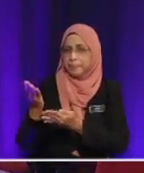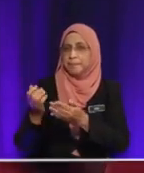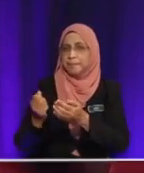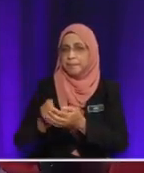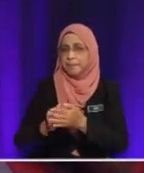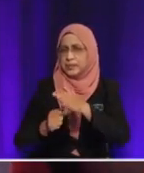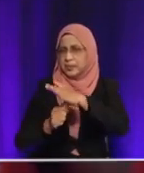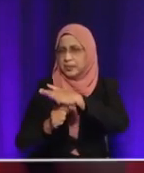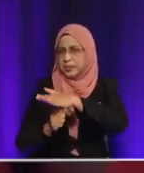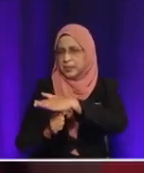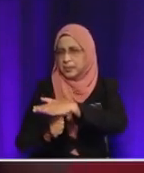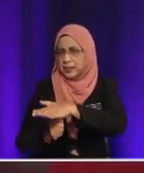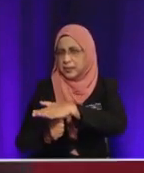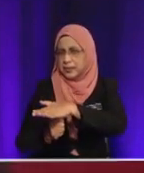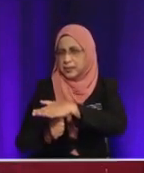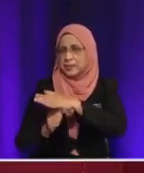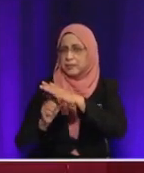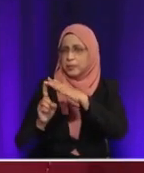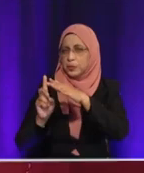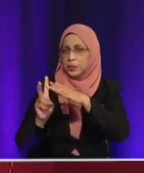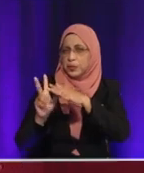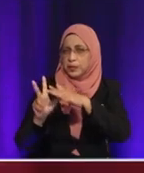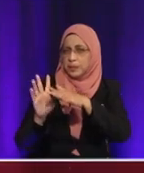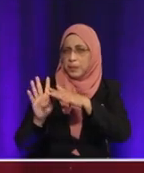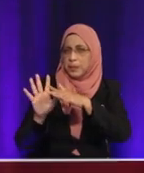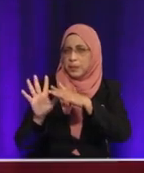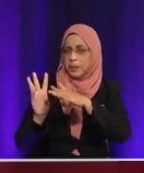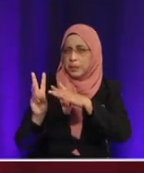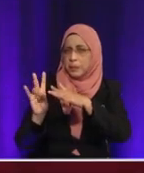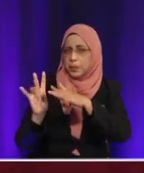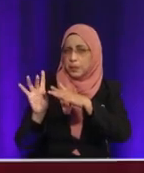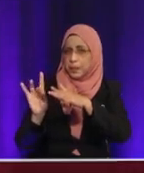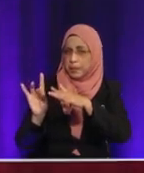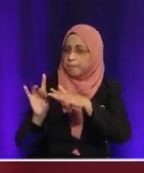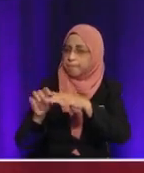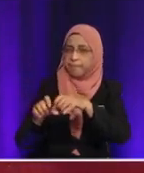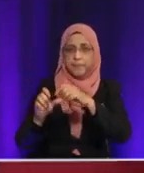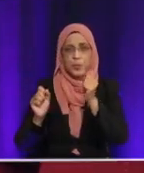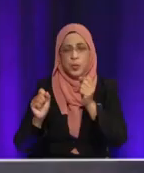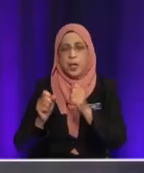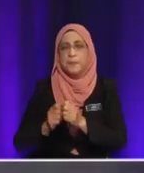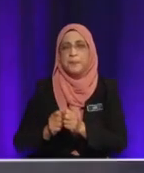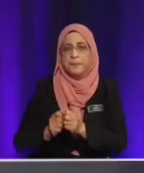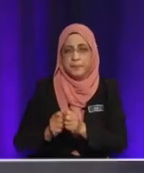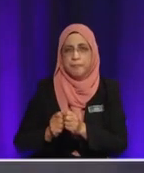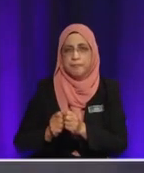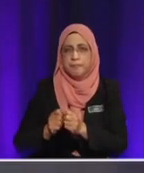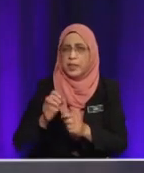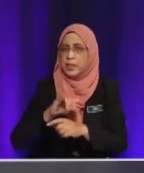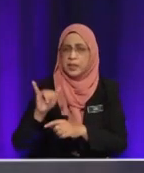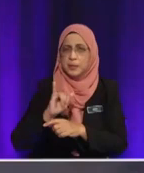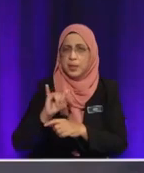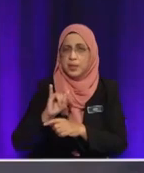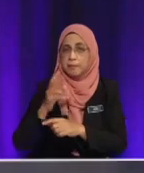angkat. Okey, baik. So kita tekan. Kita pergi point sebelahnya. Okey. Itu kegunaan. Kalau kita nak guna batu ni macam cikgu. Boleh